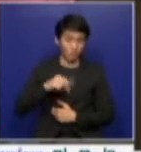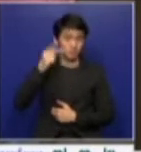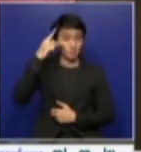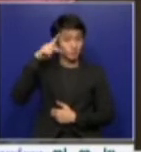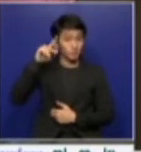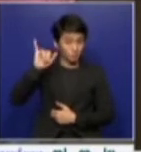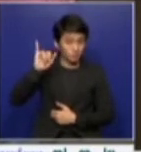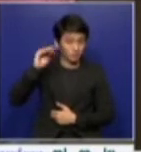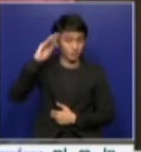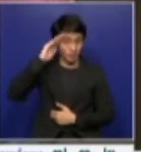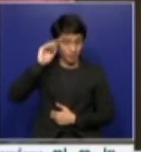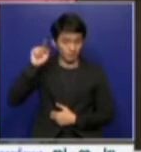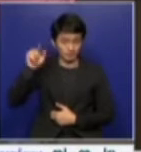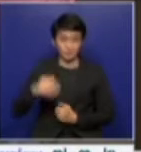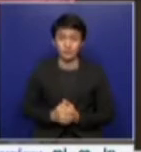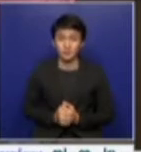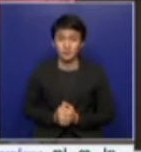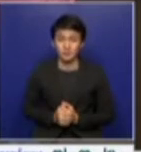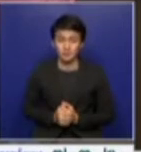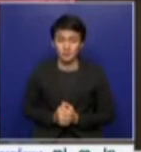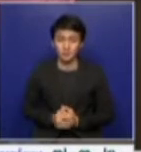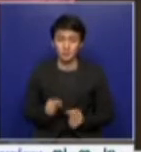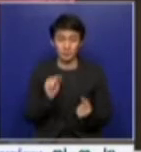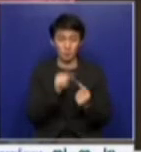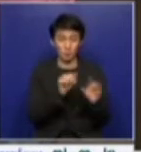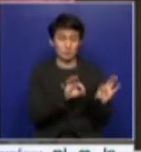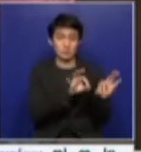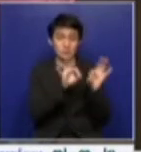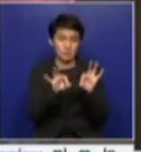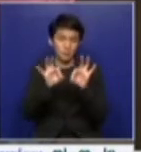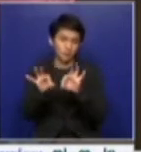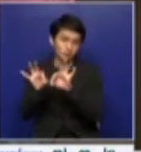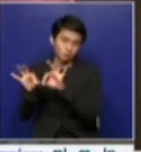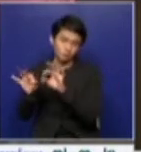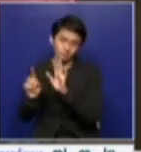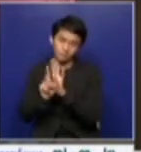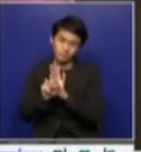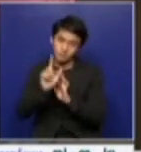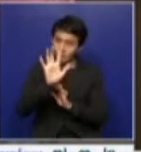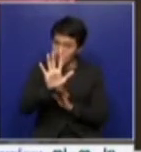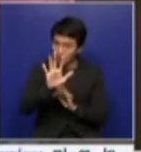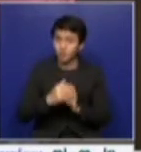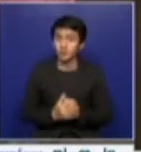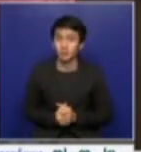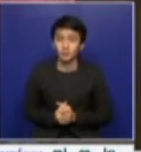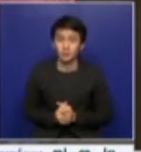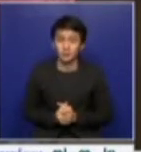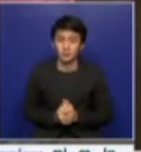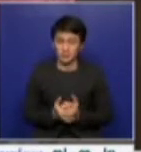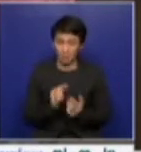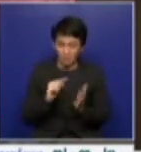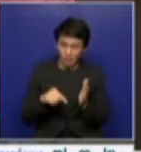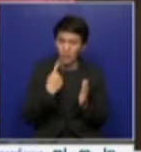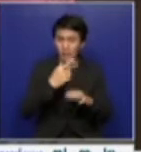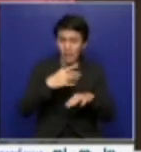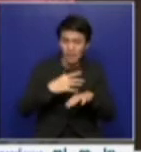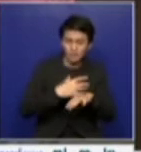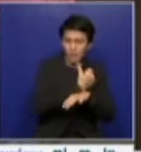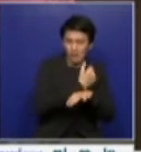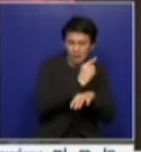ประยุทธ์เองได้เลื่อนการเลือกตั้งมาแล้ว 5ทางและเมื่อตอนยึดอำนาจมาใหม่ๆ